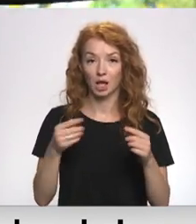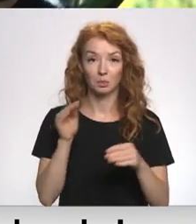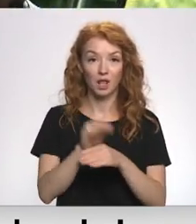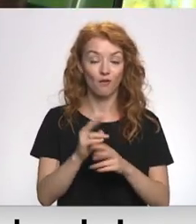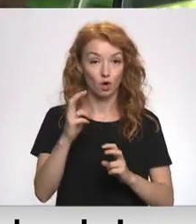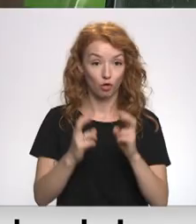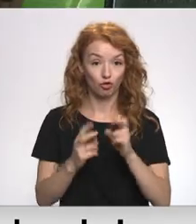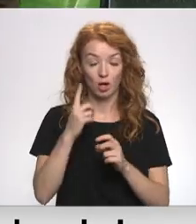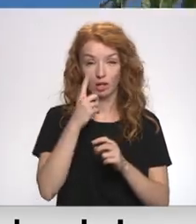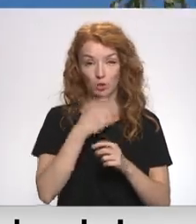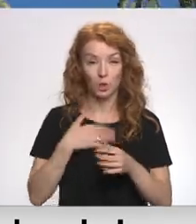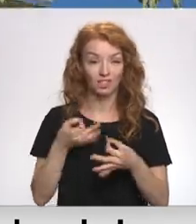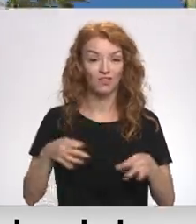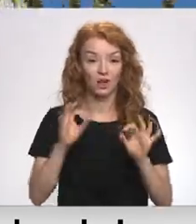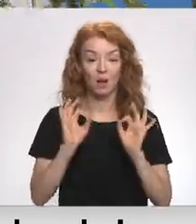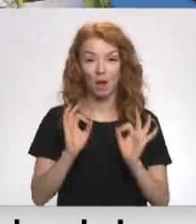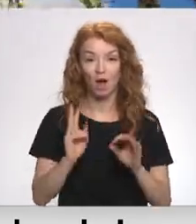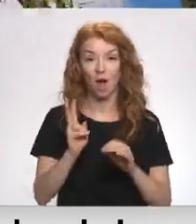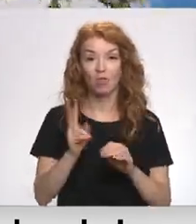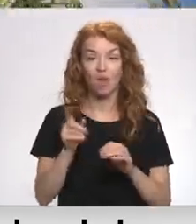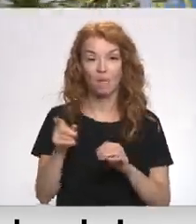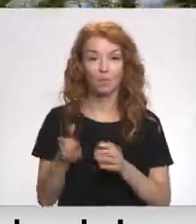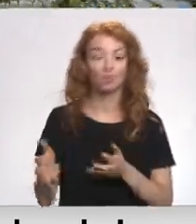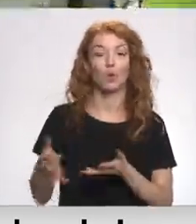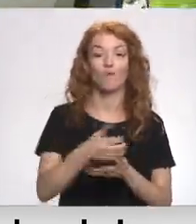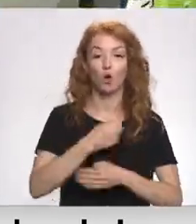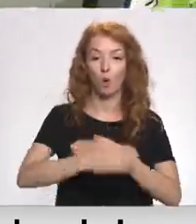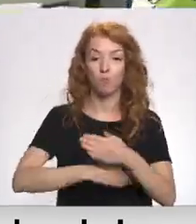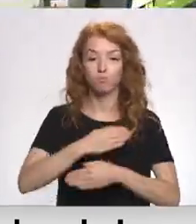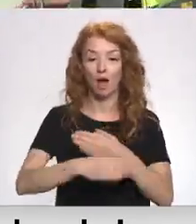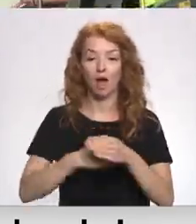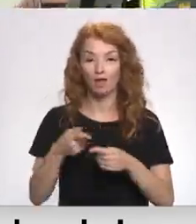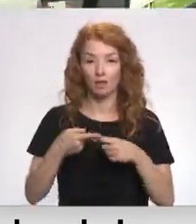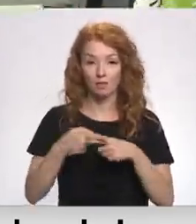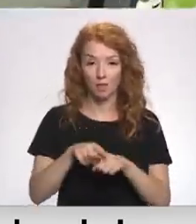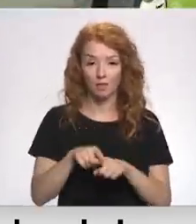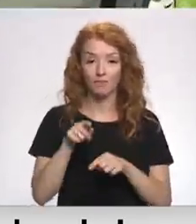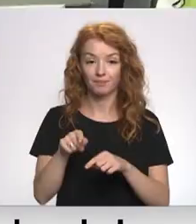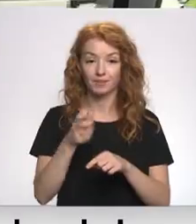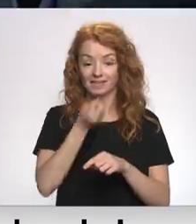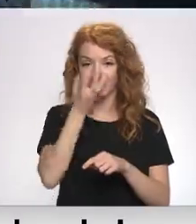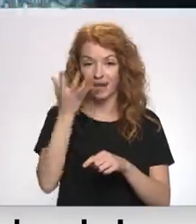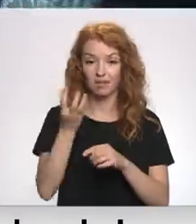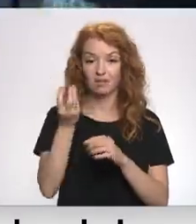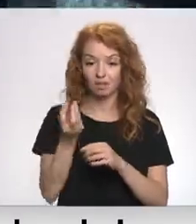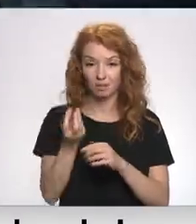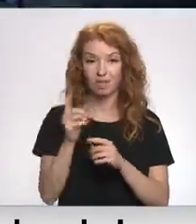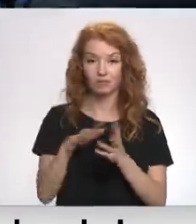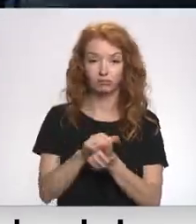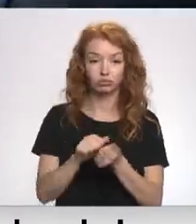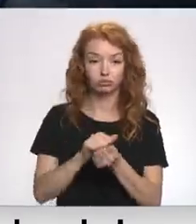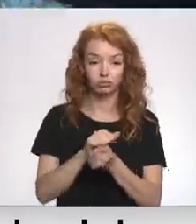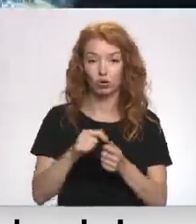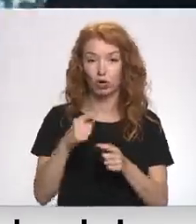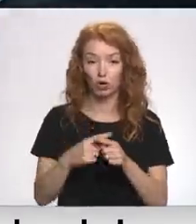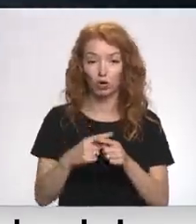ražošanai, svarīga ir pareiza kaņepju novākšana. Kombaina mehānismos kaņepju ziedgalviņas vienlaicīgi tiek samaltas un